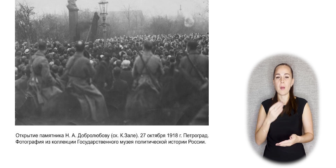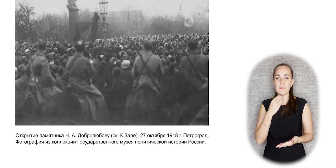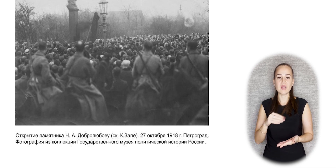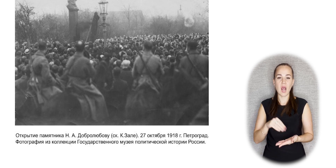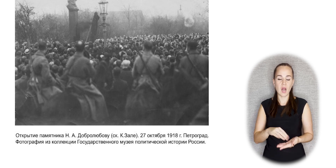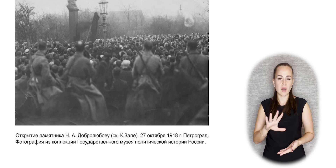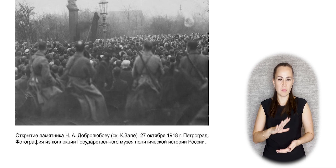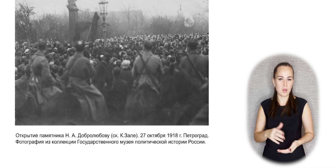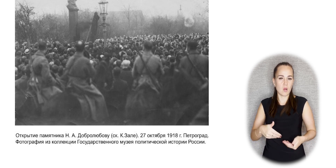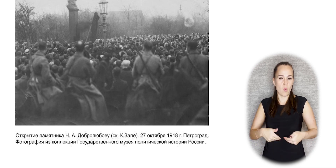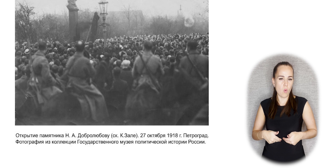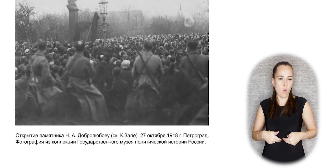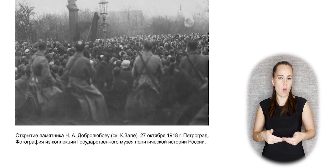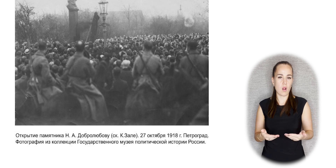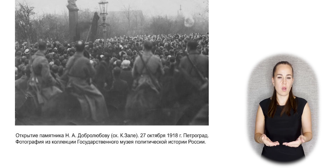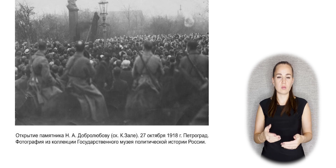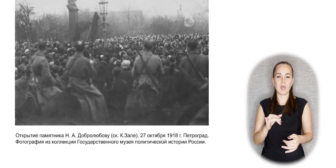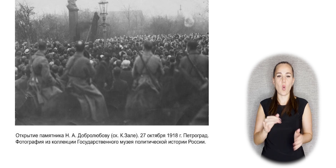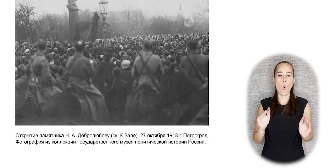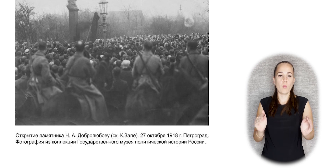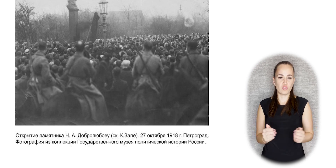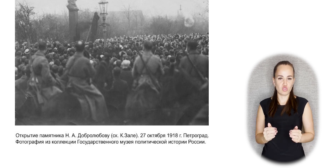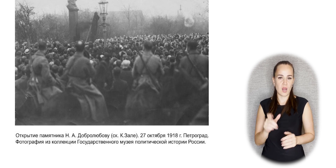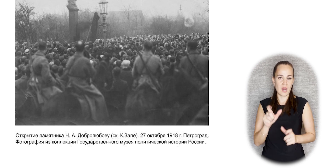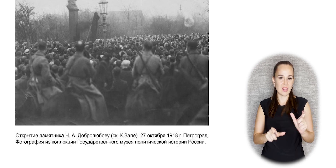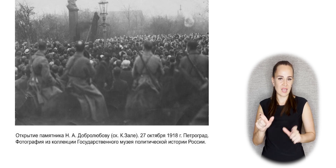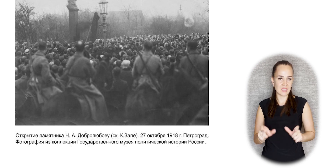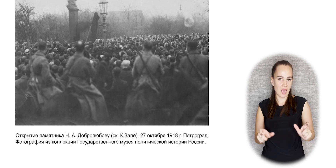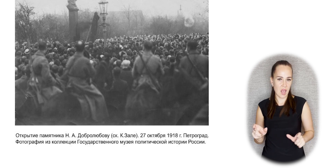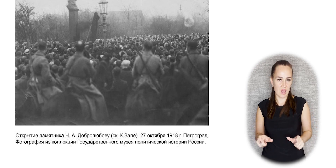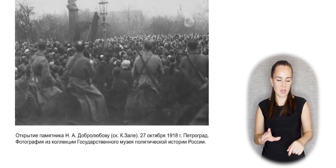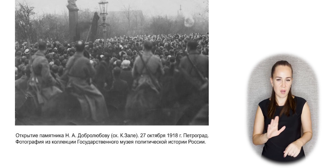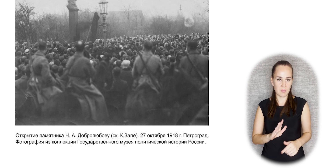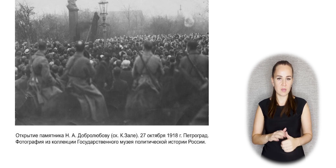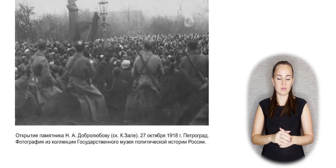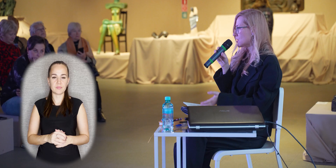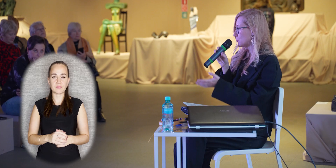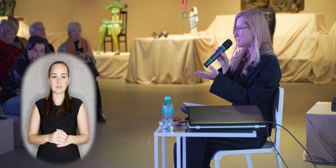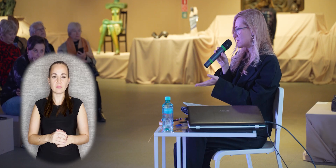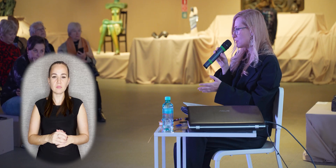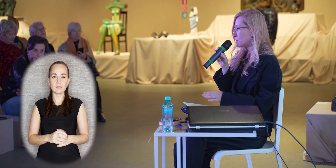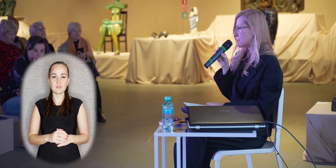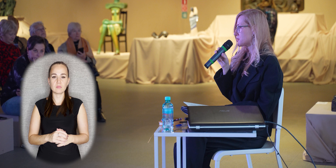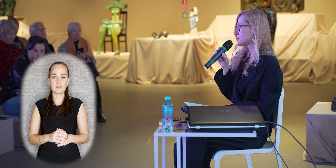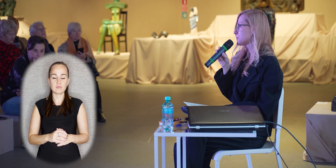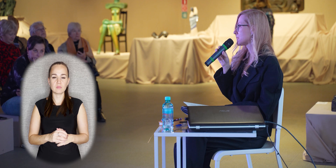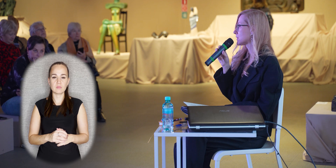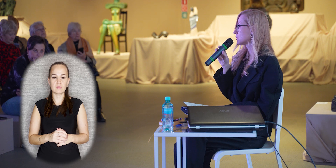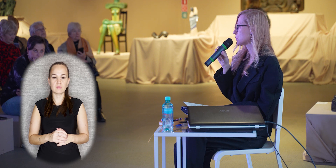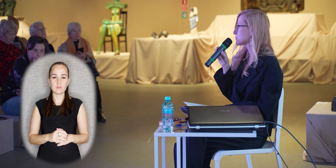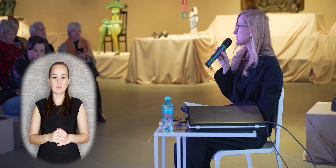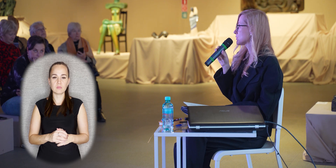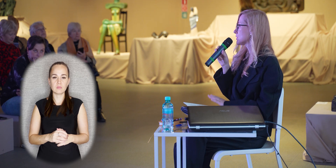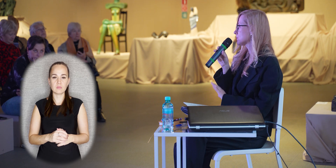То есть в Петрограде голод, существенно уменьшение населения. Юденич находится недалеко на подстаку к